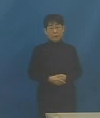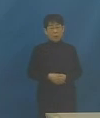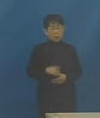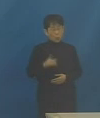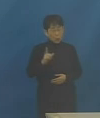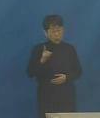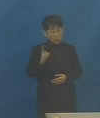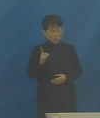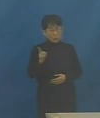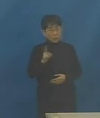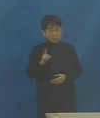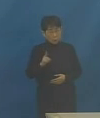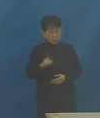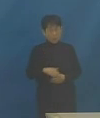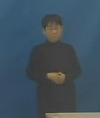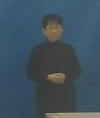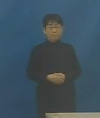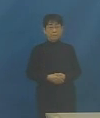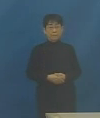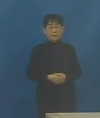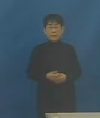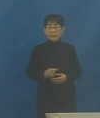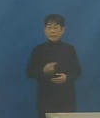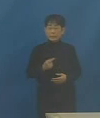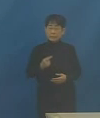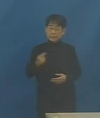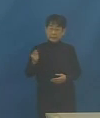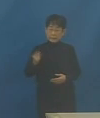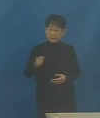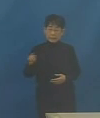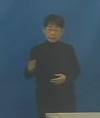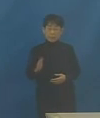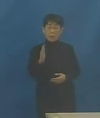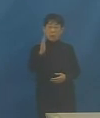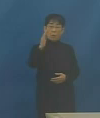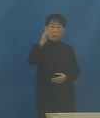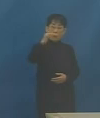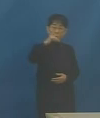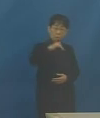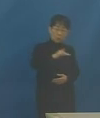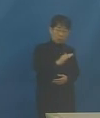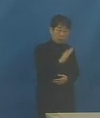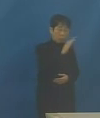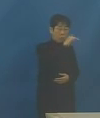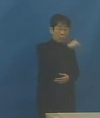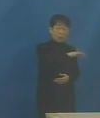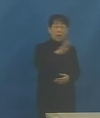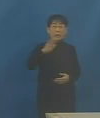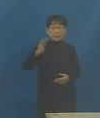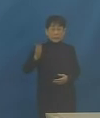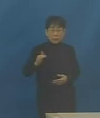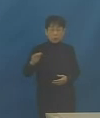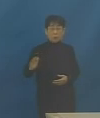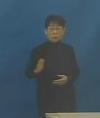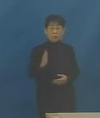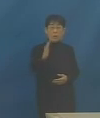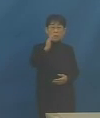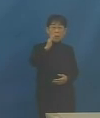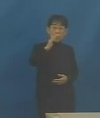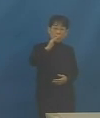いったいきたいとかあるいはのビルにしても山をひっくするとであの今の